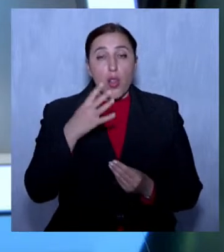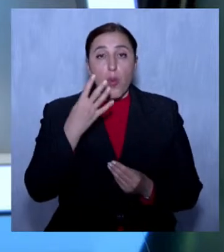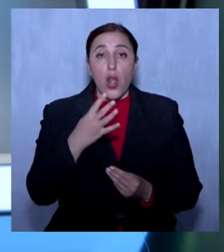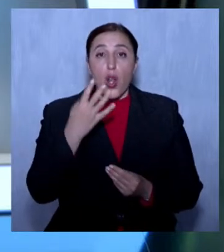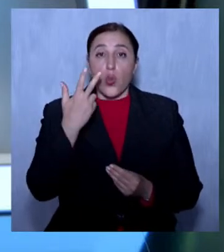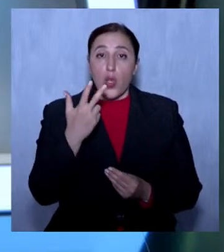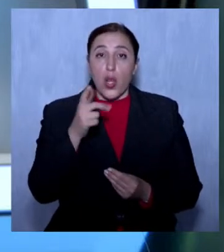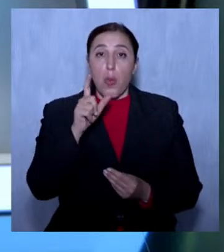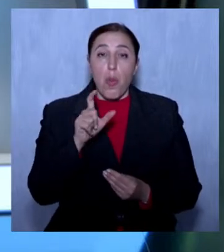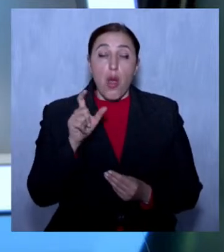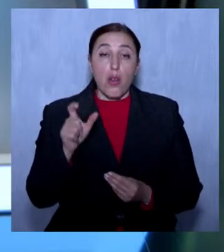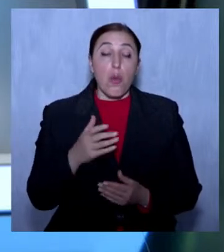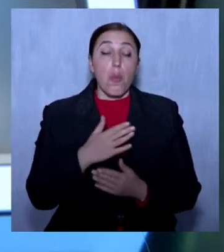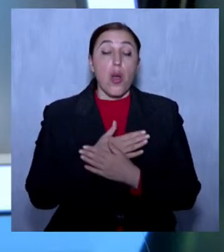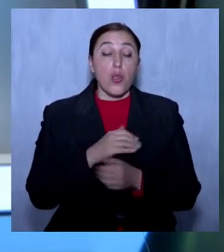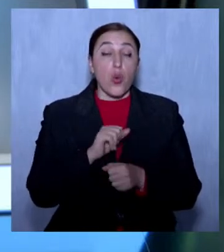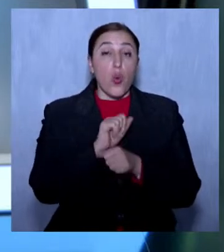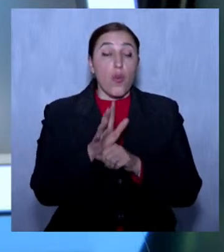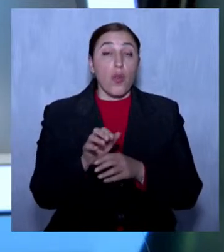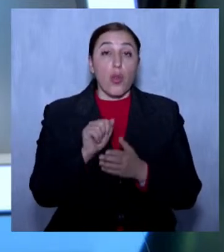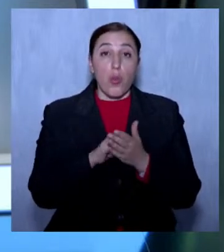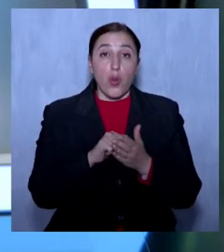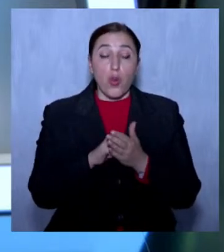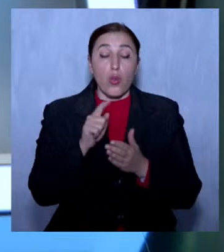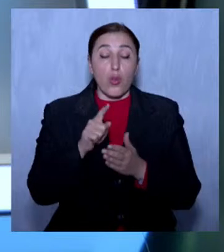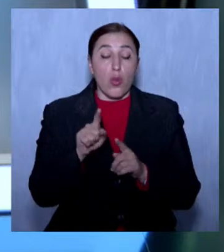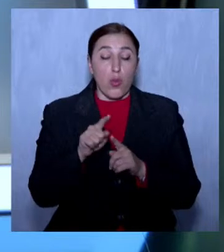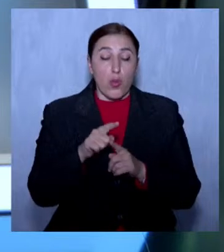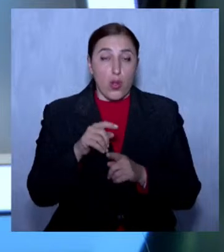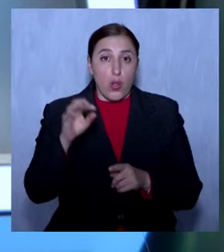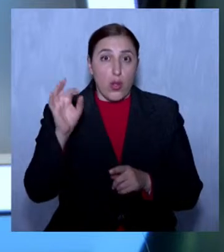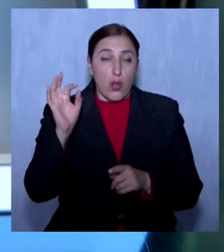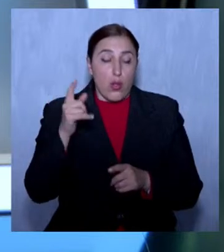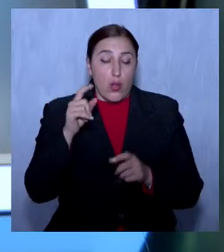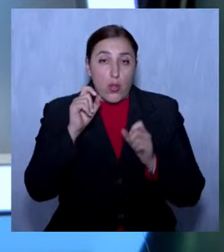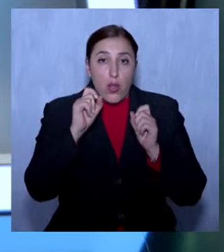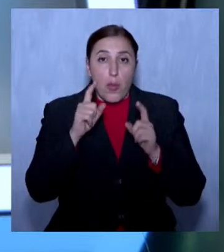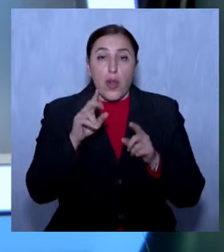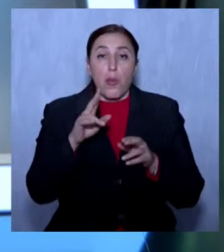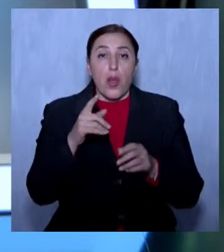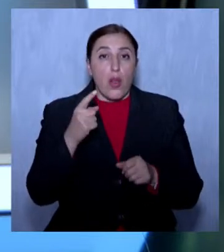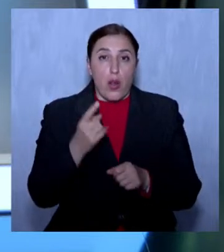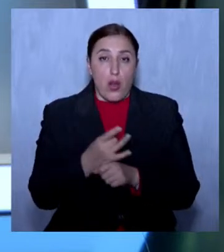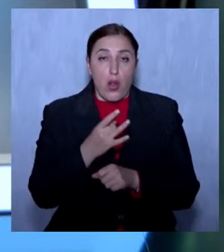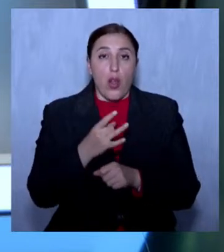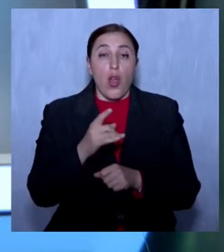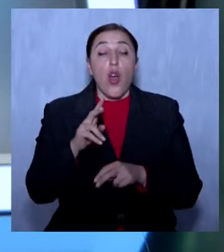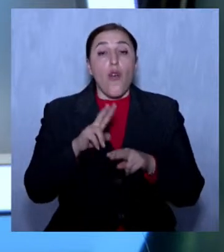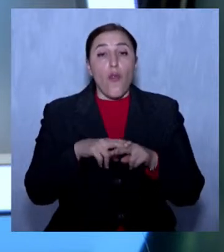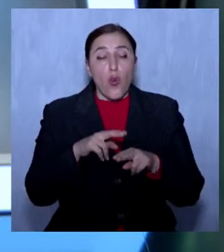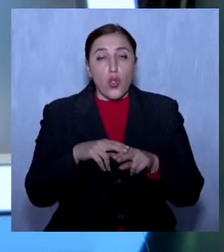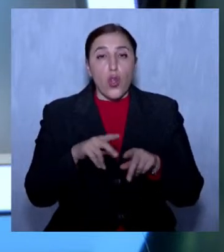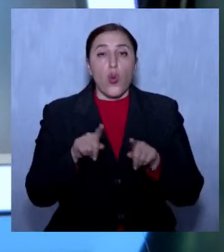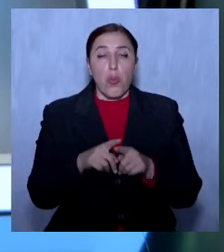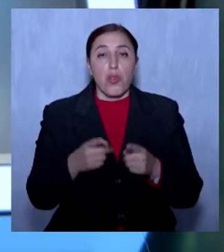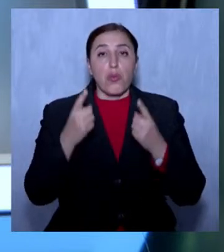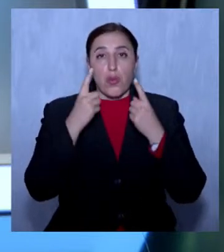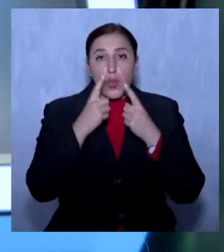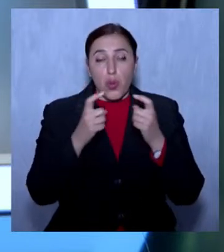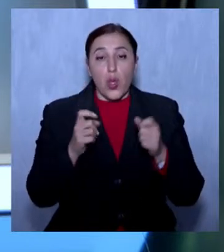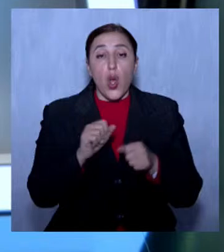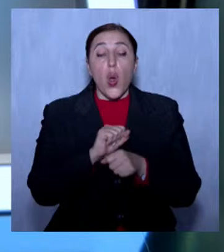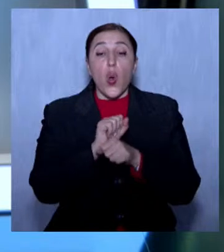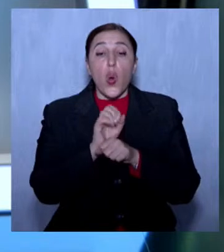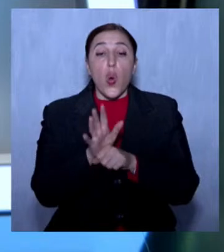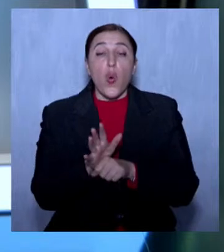է մահացել COVID-ից, սա ռեկորդային ցուցանիշ է համաճարակի բռնկումին ծիվեր։ Ու զուգահեռ այս ամենի ոստիկանությունը տեղեկացնում է